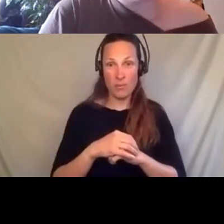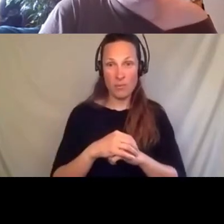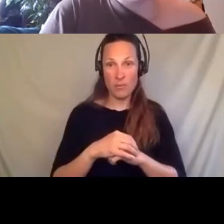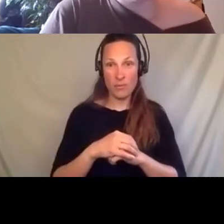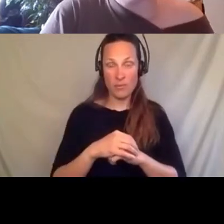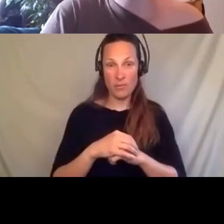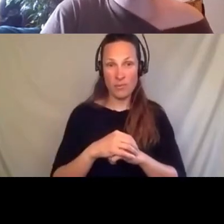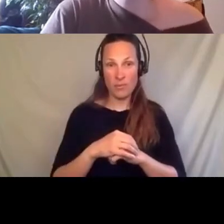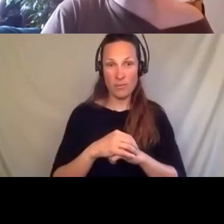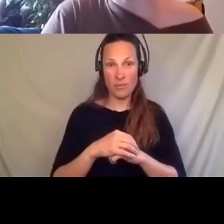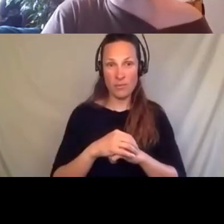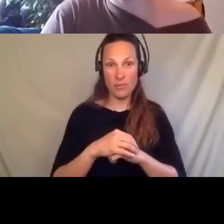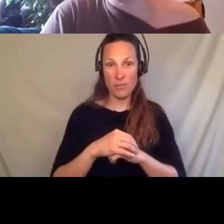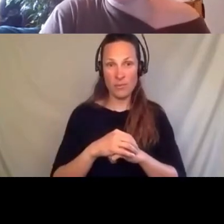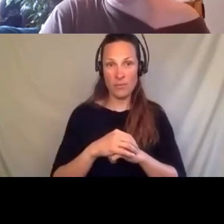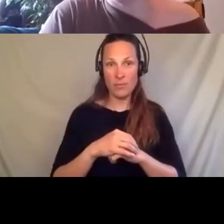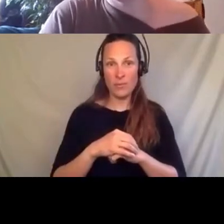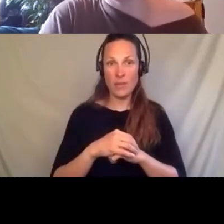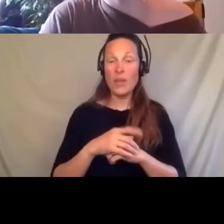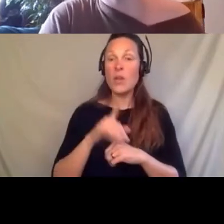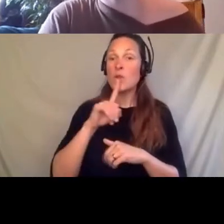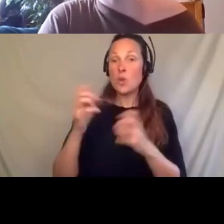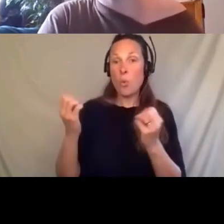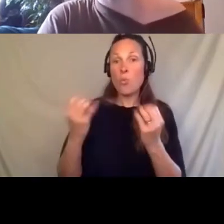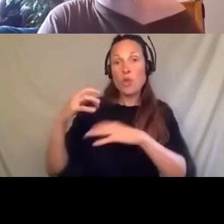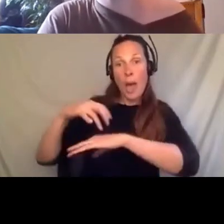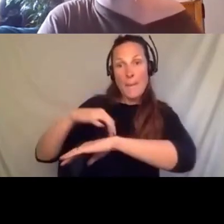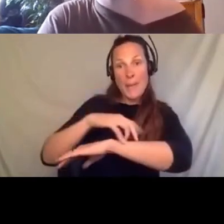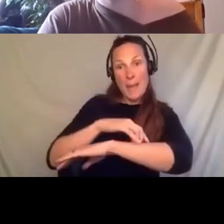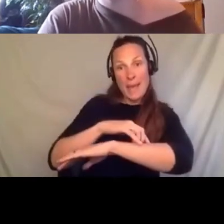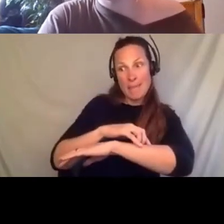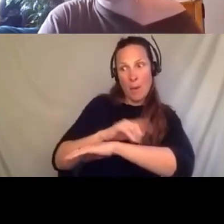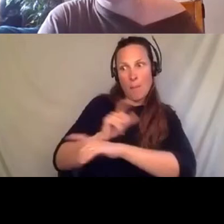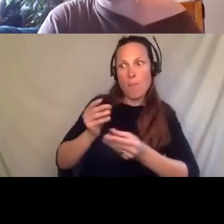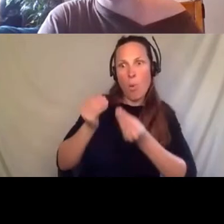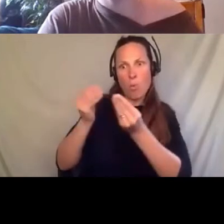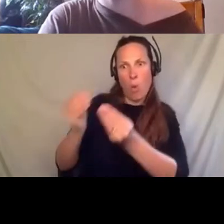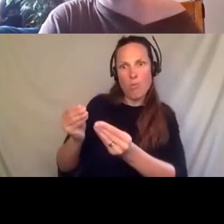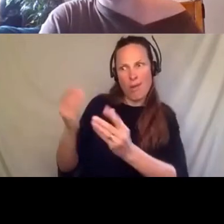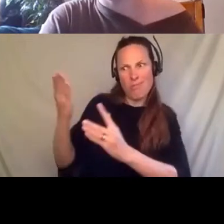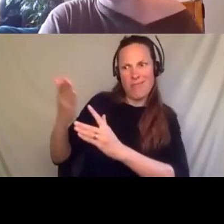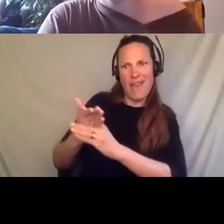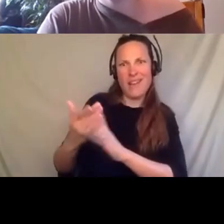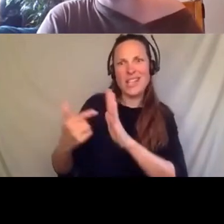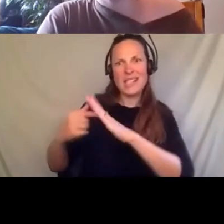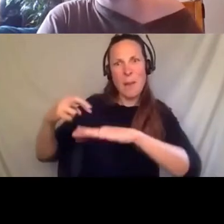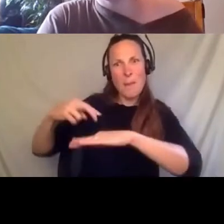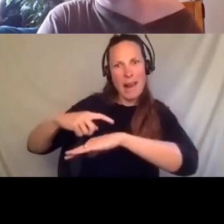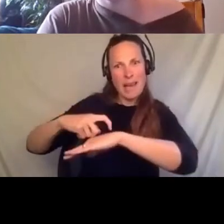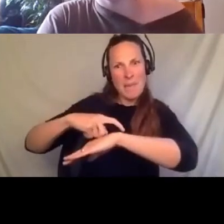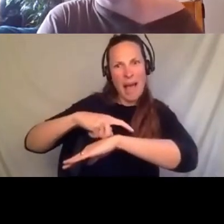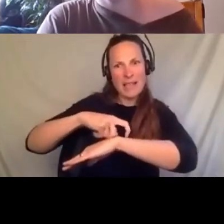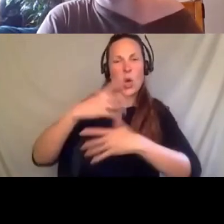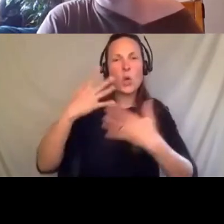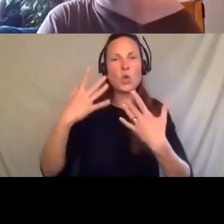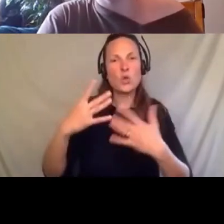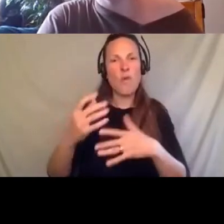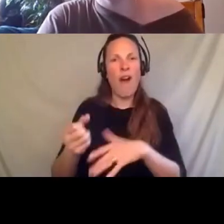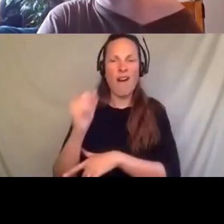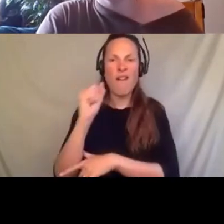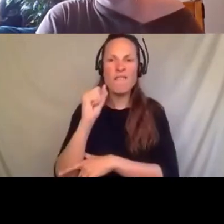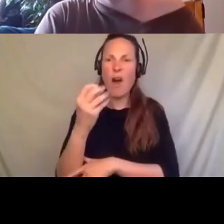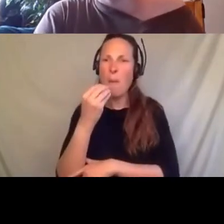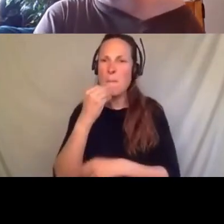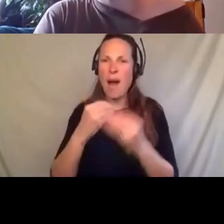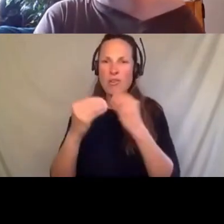en fait, c'est qu'il va déranger plusieurs ravageurs. Donc, pensez aux limaces qui vont grignoter vos feuilles de